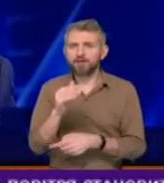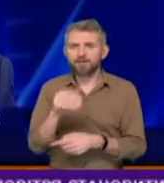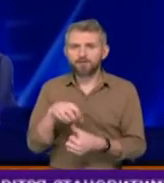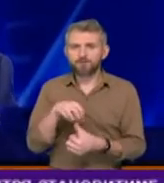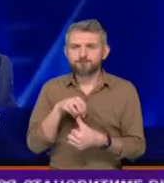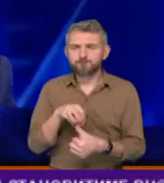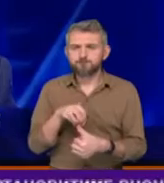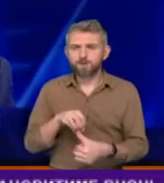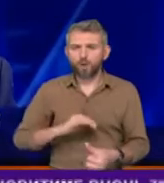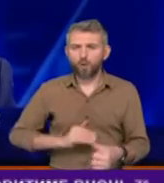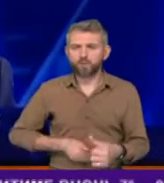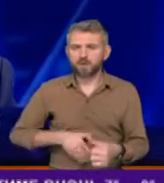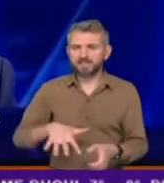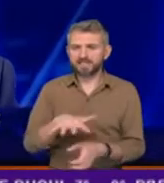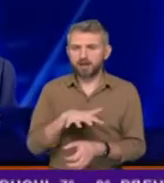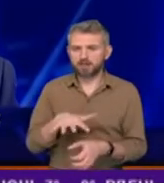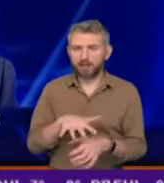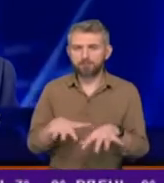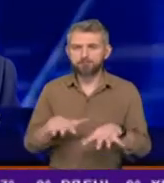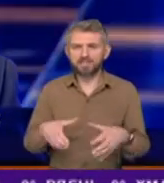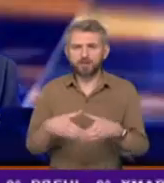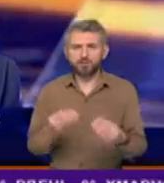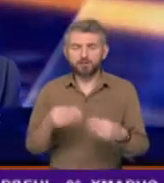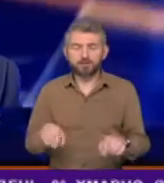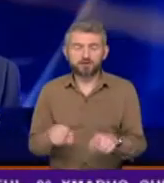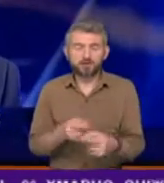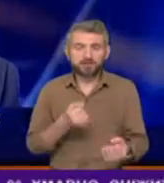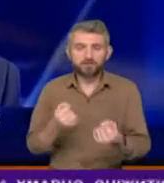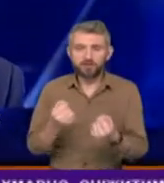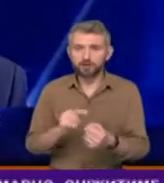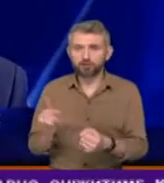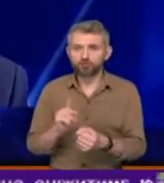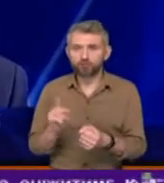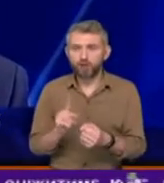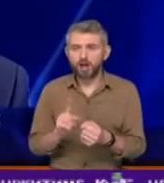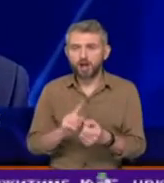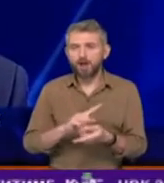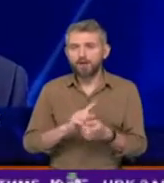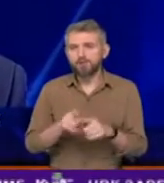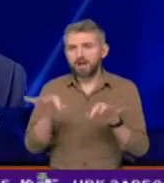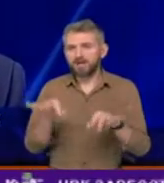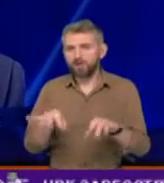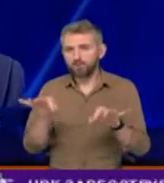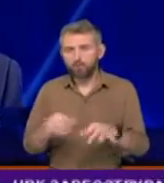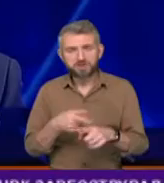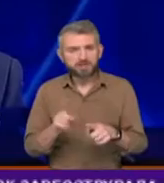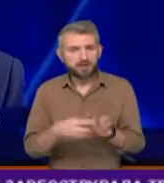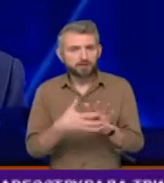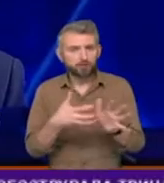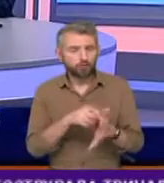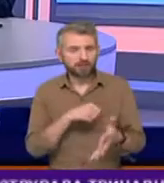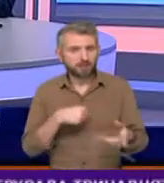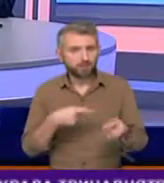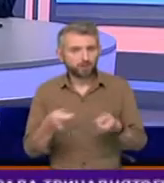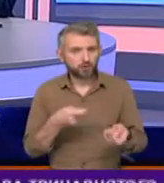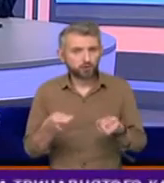умовно кажучи, в певних регіонах. Місцеві еліти настільки зміцніли, що перефарбовуючи... Ну, це якби недоліки